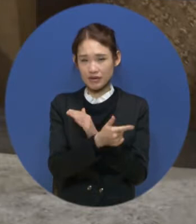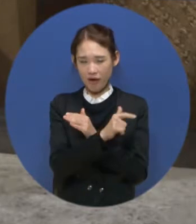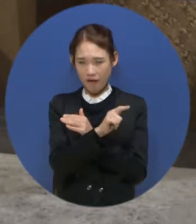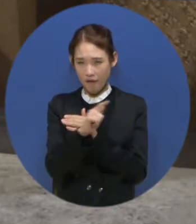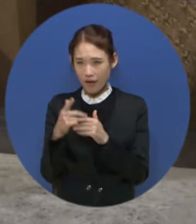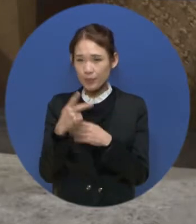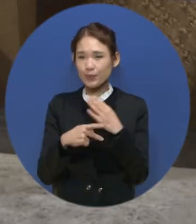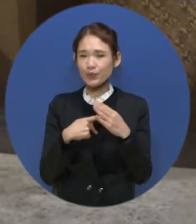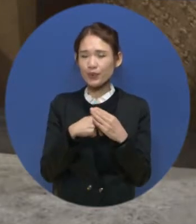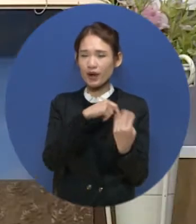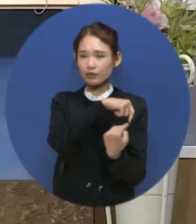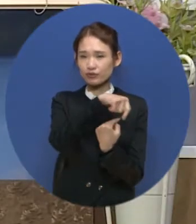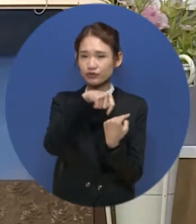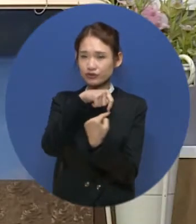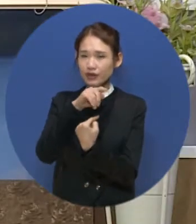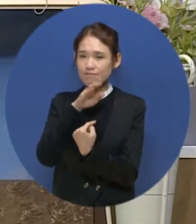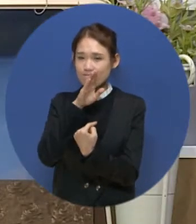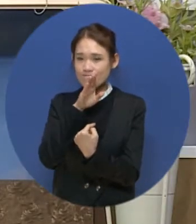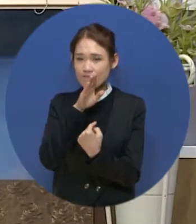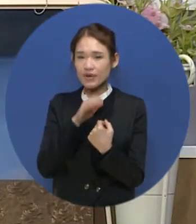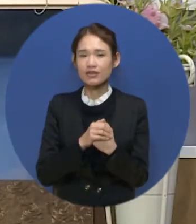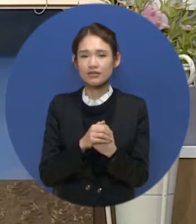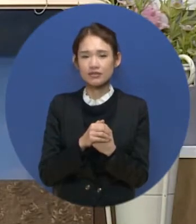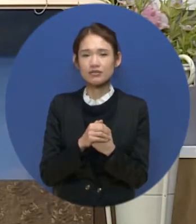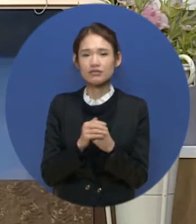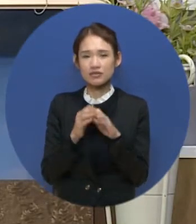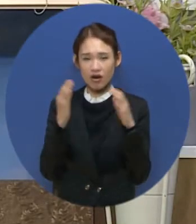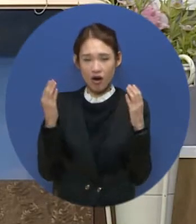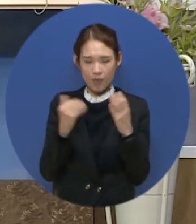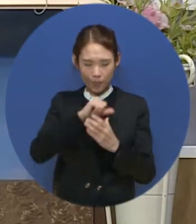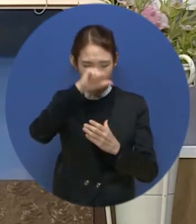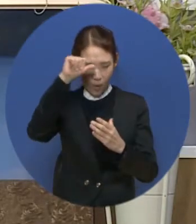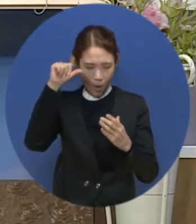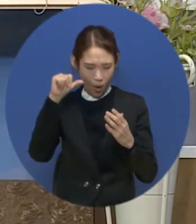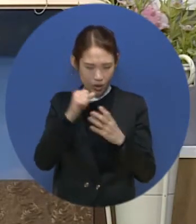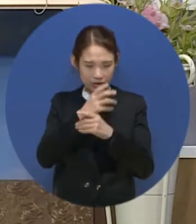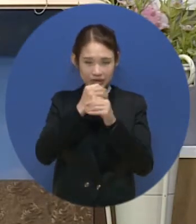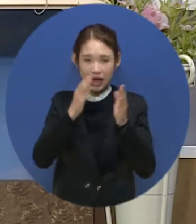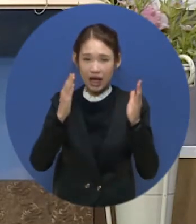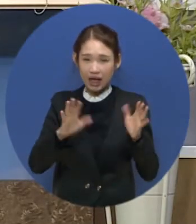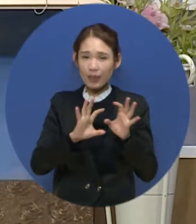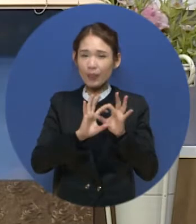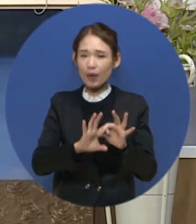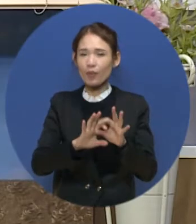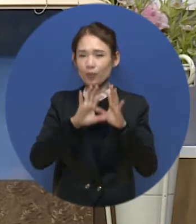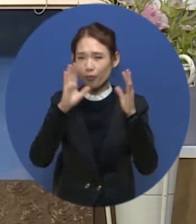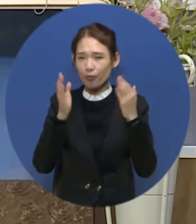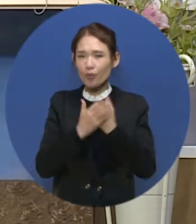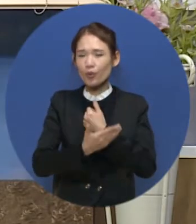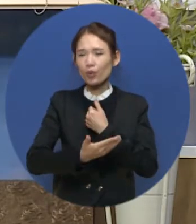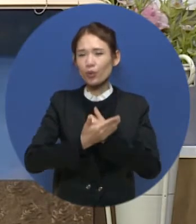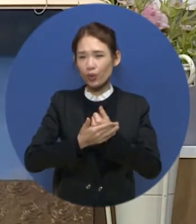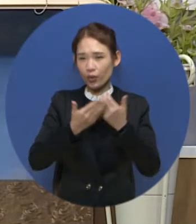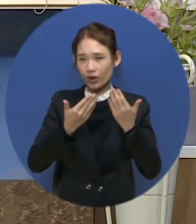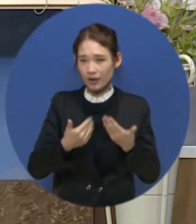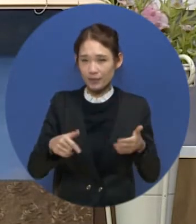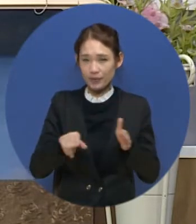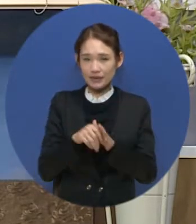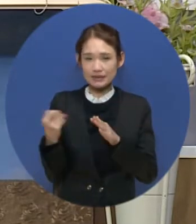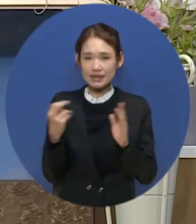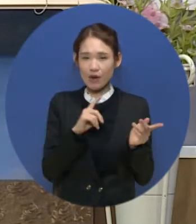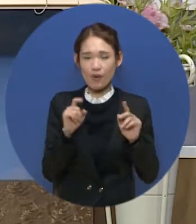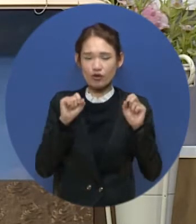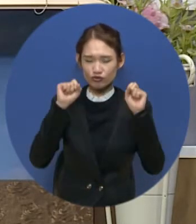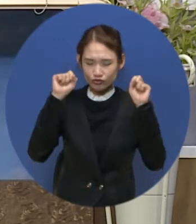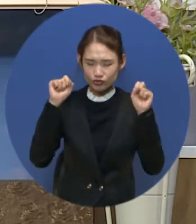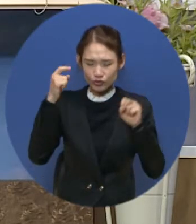프로그램들을 운영 중이신 것 같은데요. 네네. 정말 이 전 생애에 걸쳐서 모두에게 도움이 되는 그런 재활